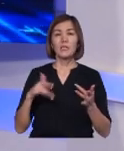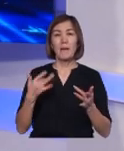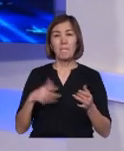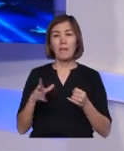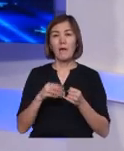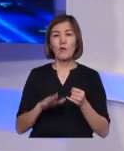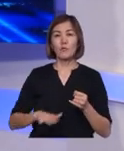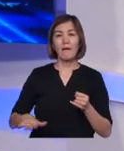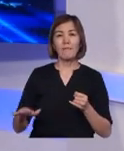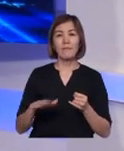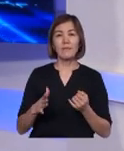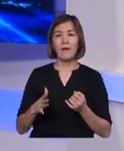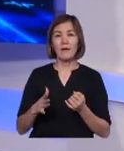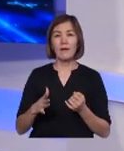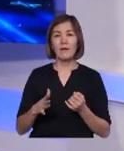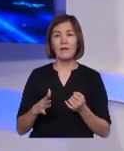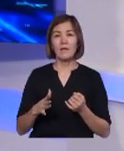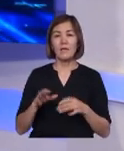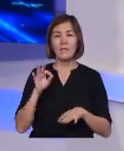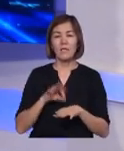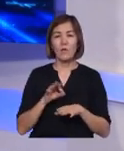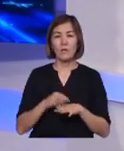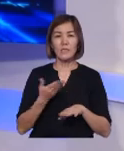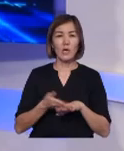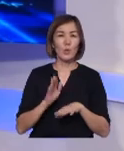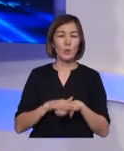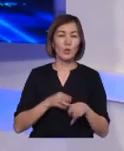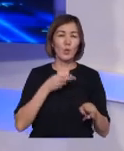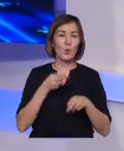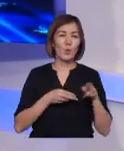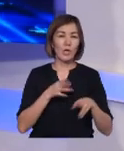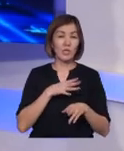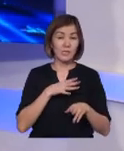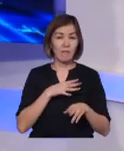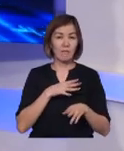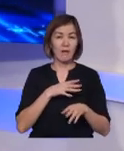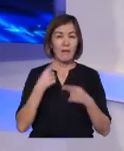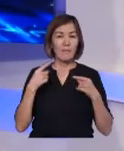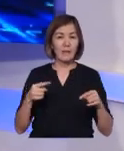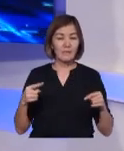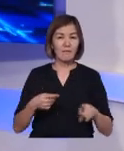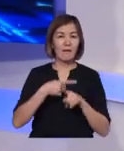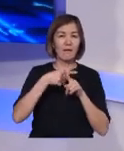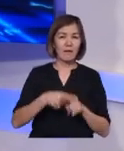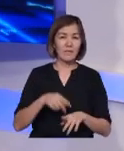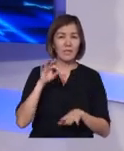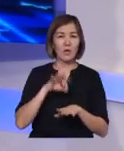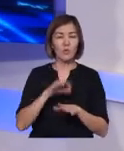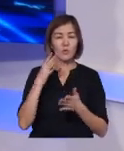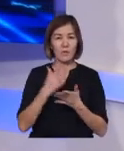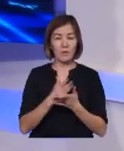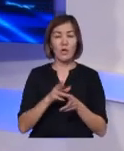Жамбыл ауданында шап жарығына шалдыққан науқасқа күрделі ота жасалды. Тұрғынның өзге де қосалқы ауруларына қарамастан ота сәтті